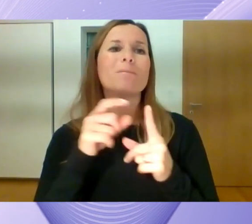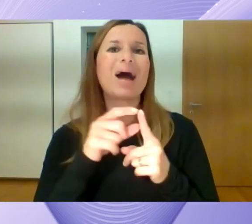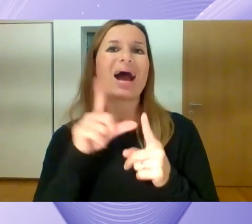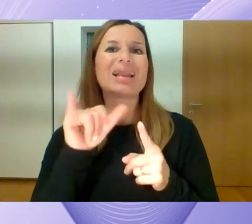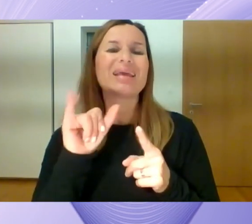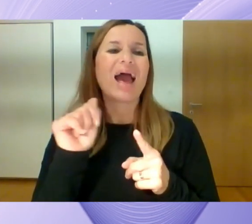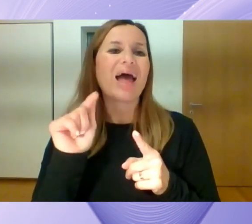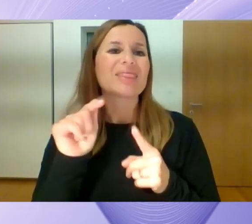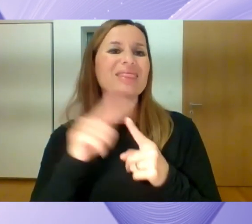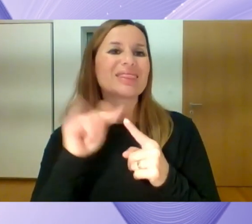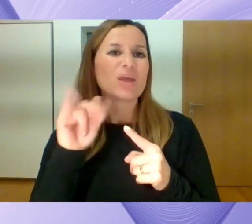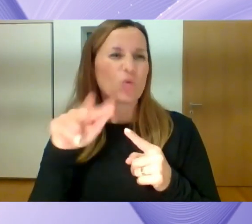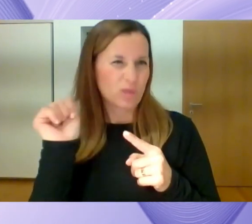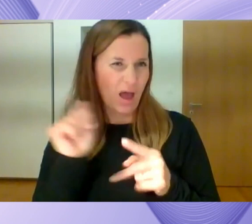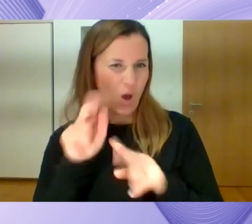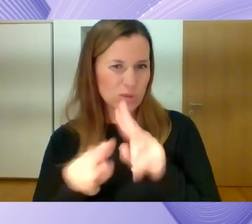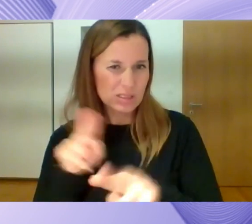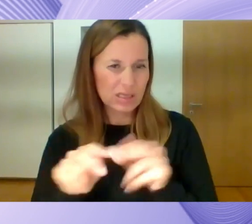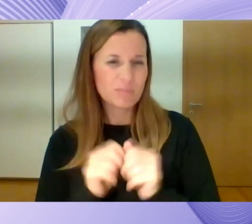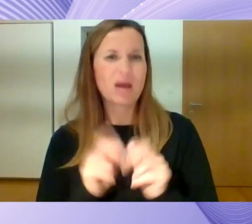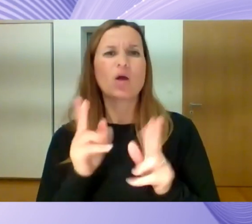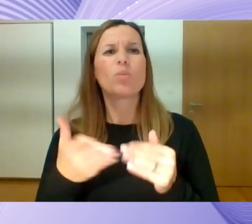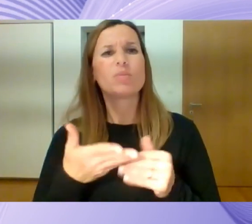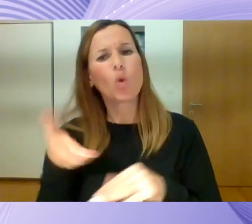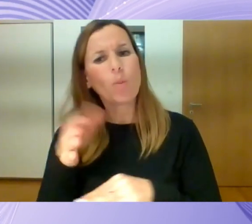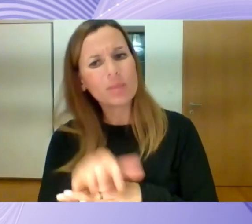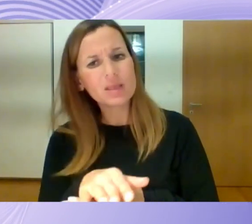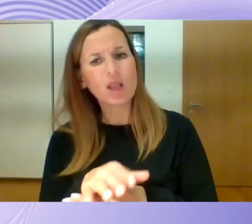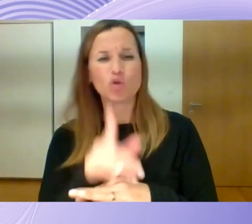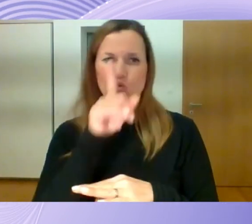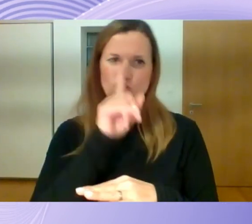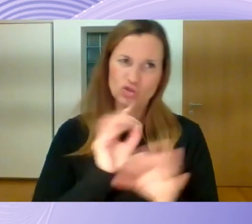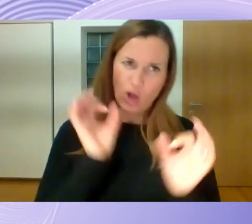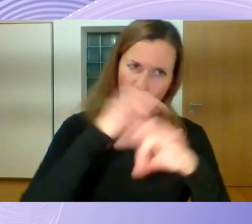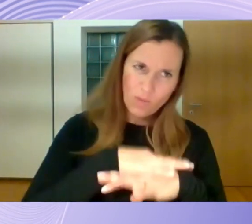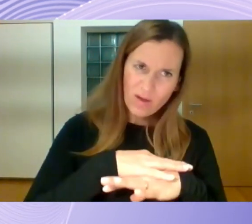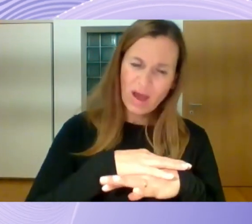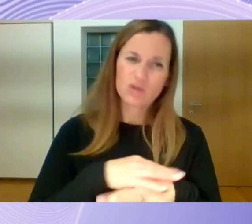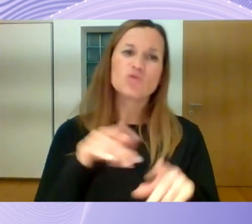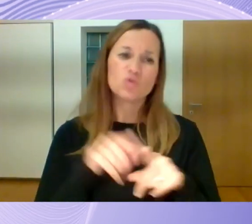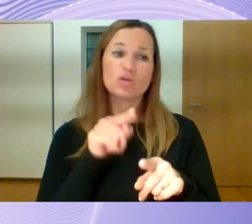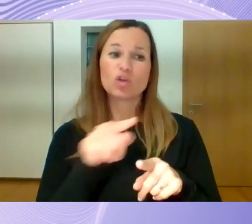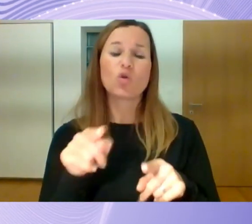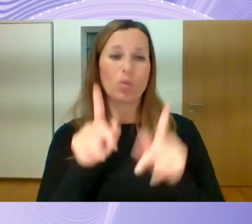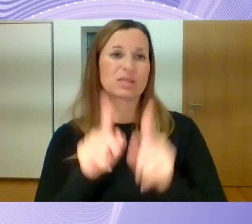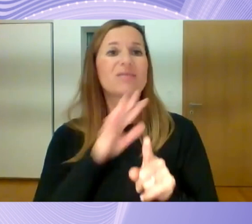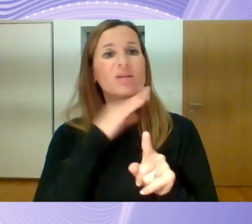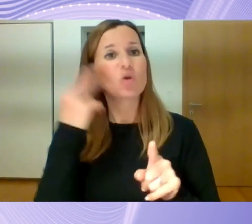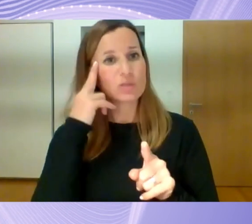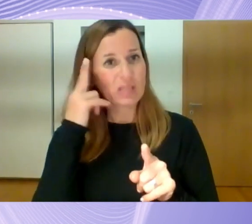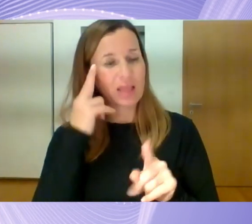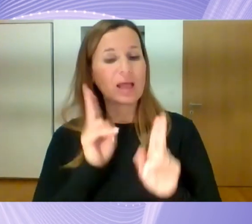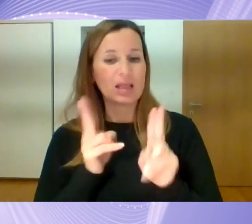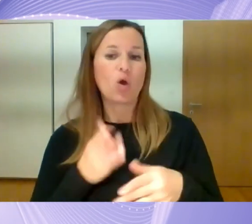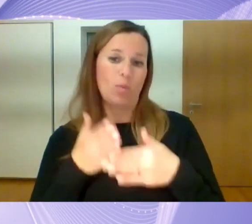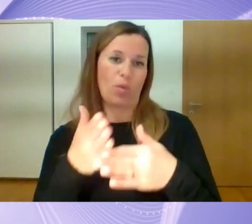kako v prvem umiranju, žalovanju, tudi tle znanja veliko obstaja, pa lahko pomaga. Pa ga bom